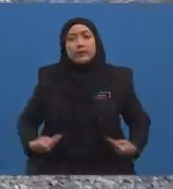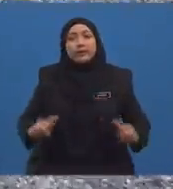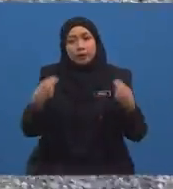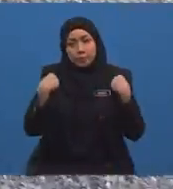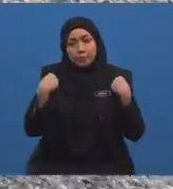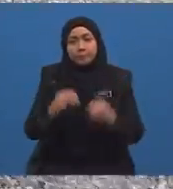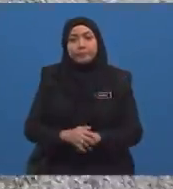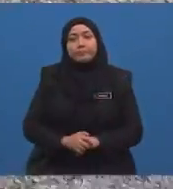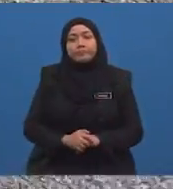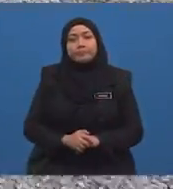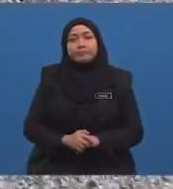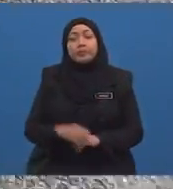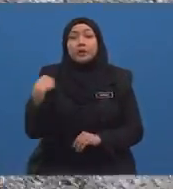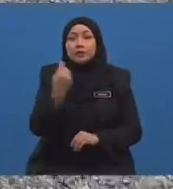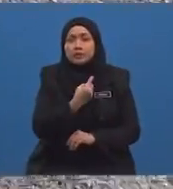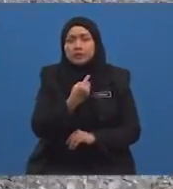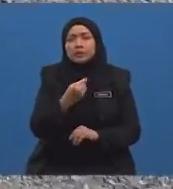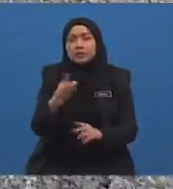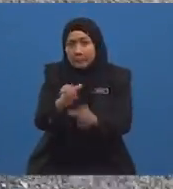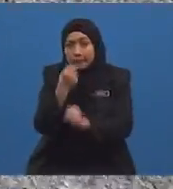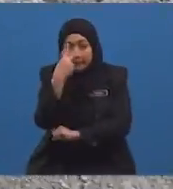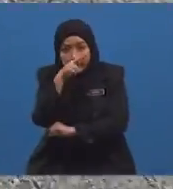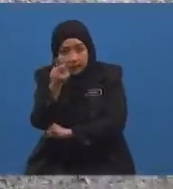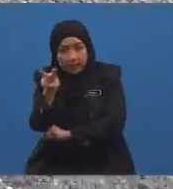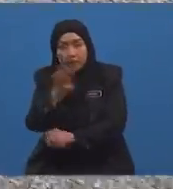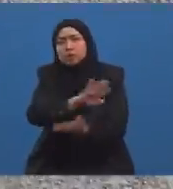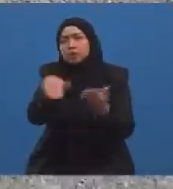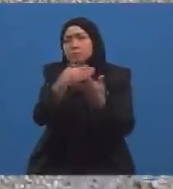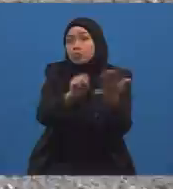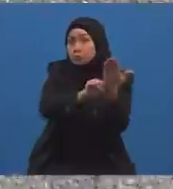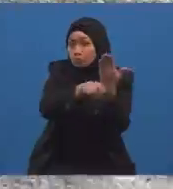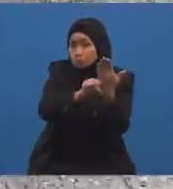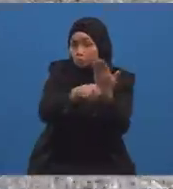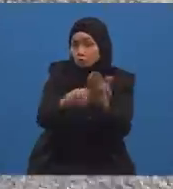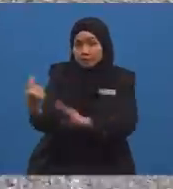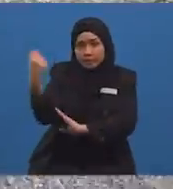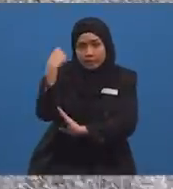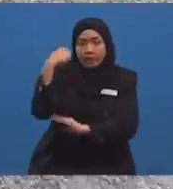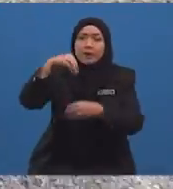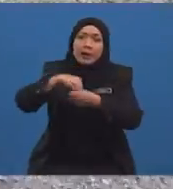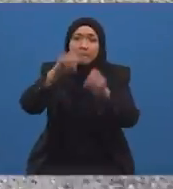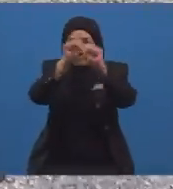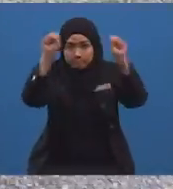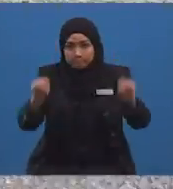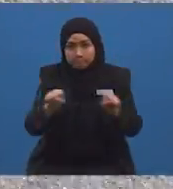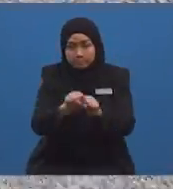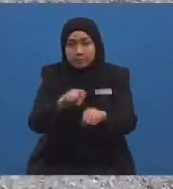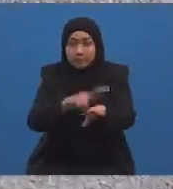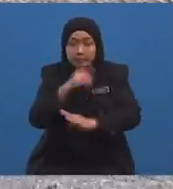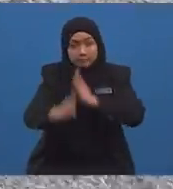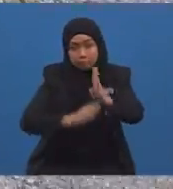Di sini, kita dapat menyimpulkan bahawa semua sumber tenaga dalam ekosistem berasal dari